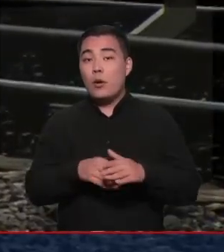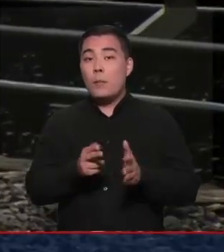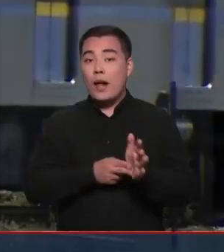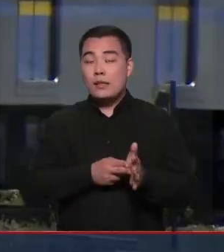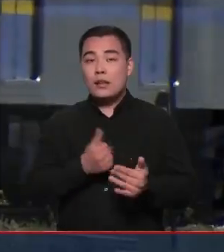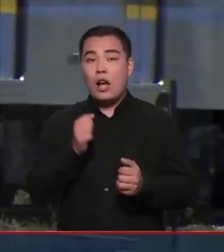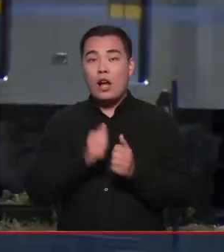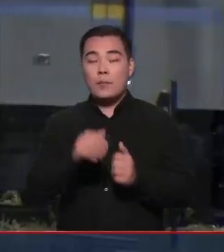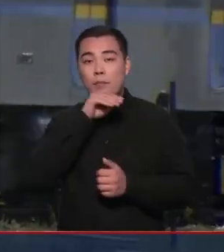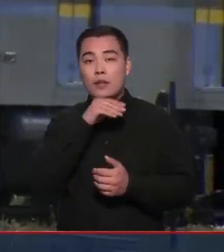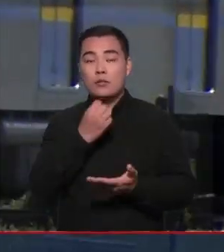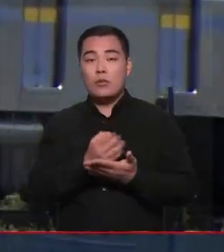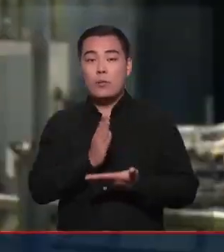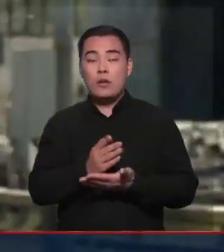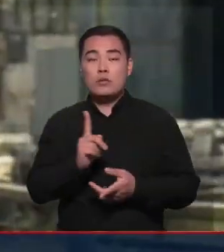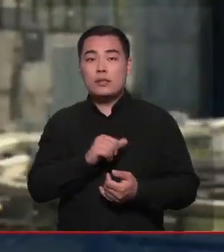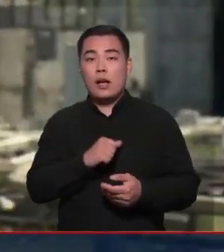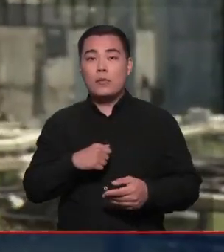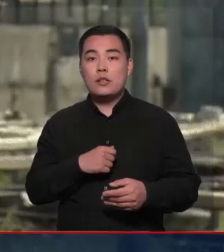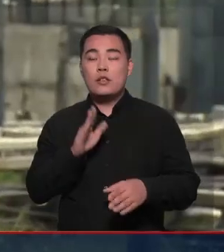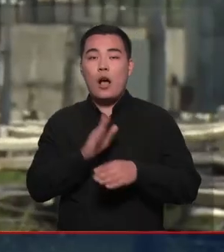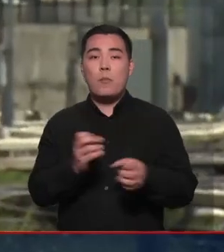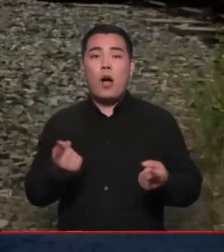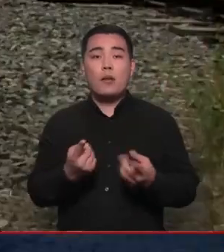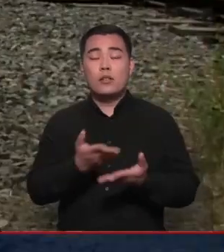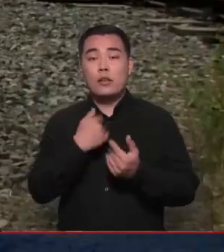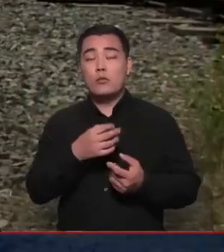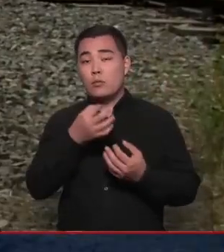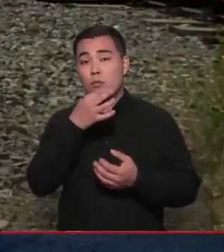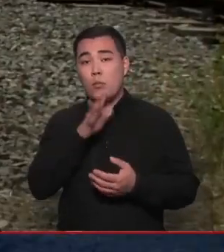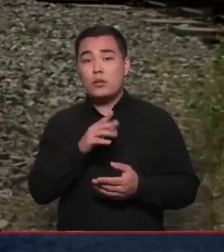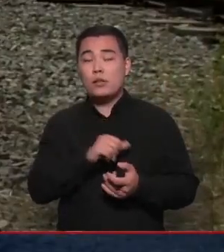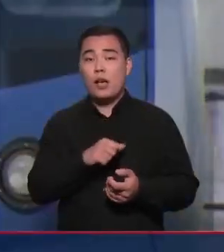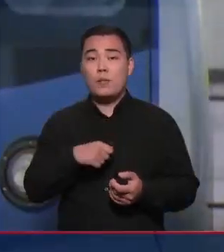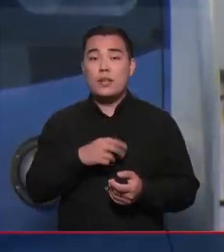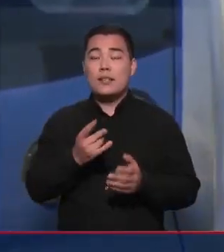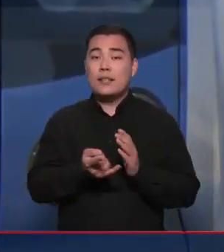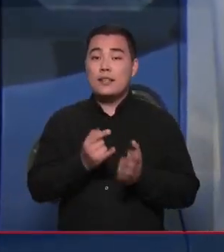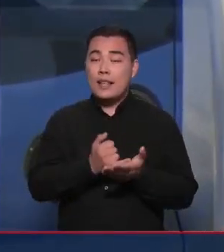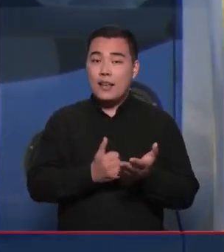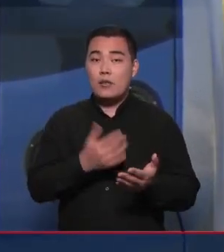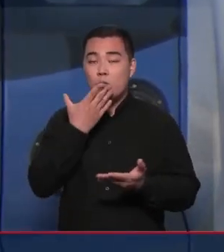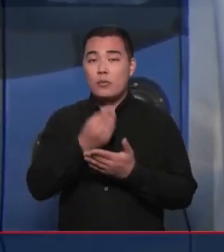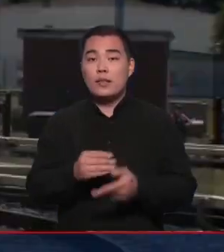каждая профессия, ведь здесь нет второстепенных задач. Каждый специалист, будь то машинист, инженер или слесарь,